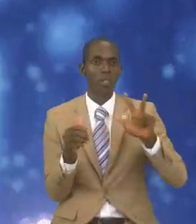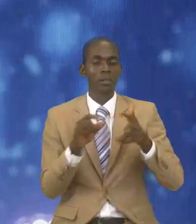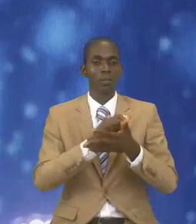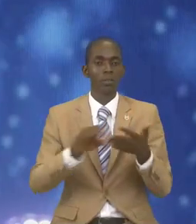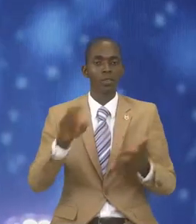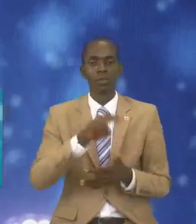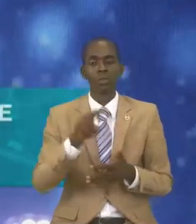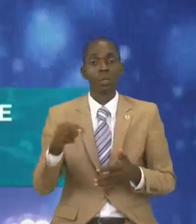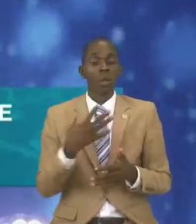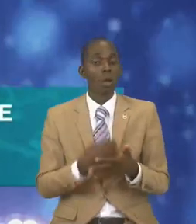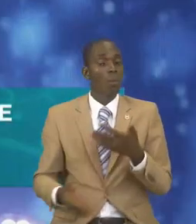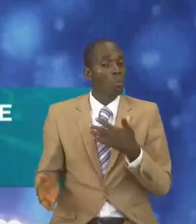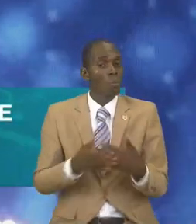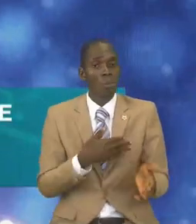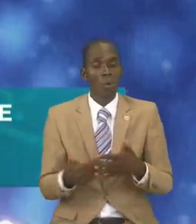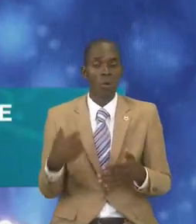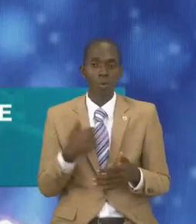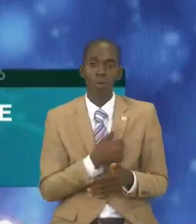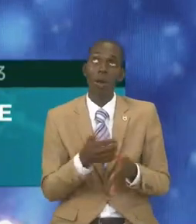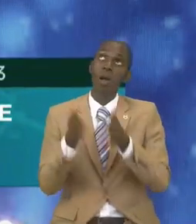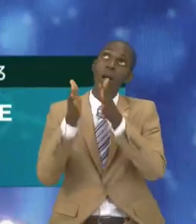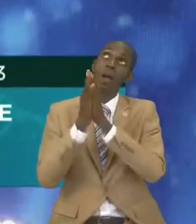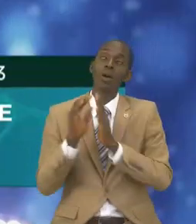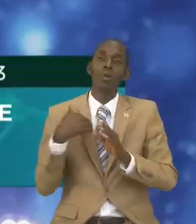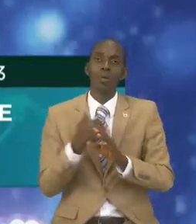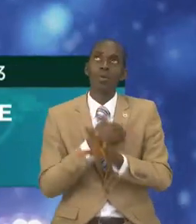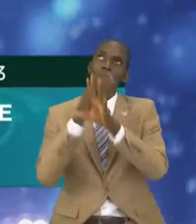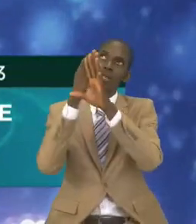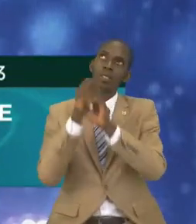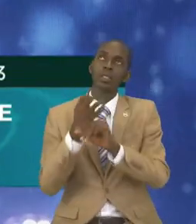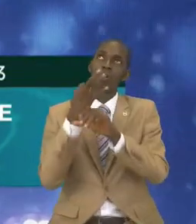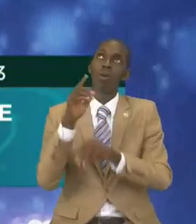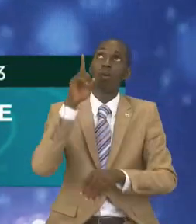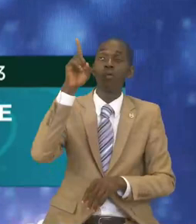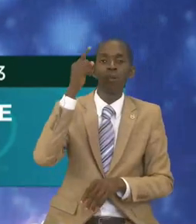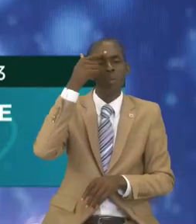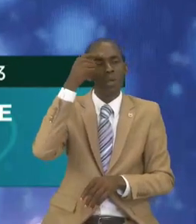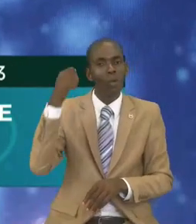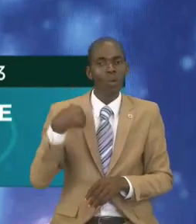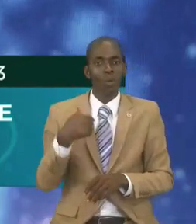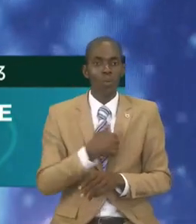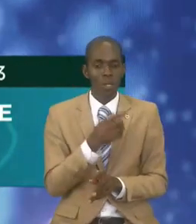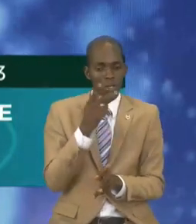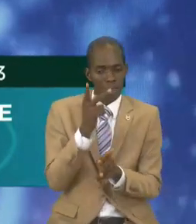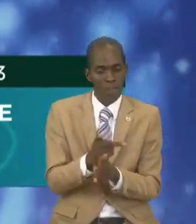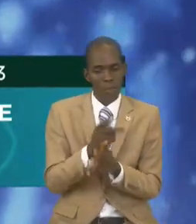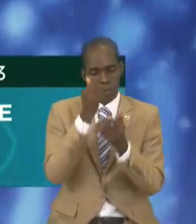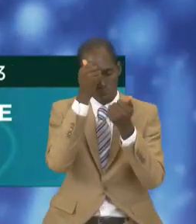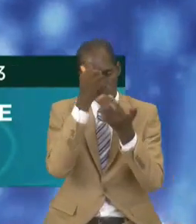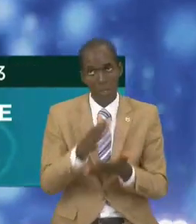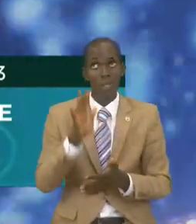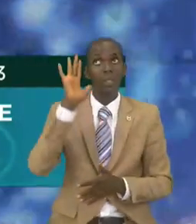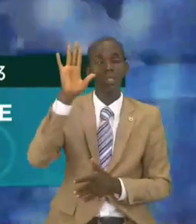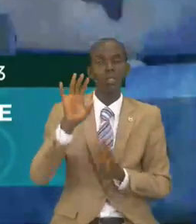que ce soit que nous demandions, nous le recevons de lui, parce que nous gardons ses commandements et